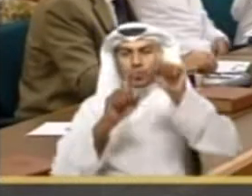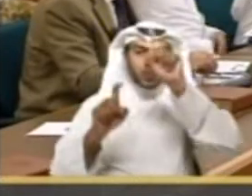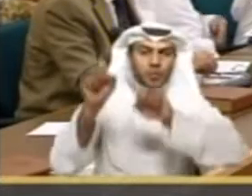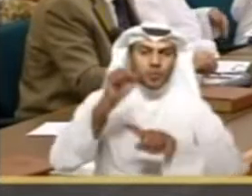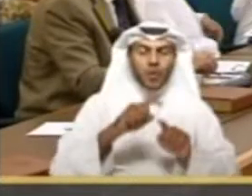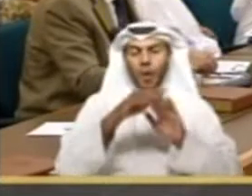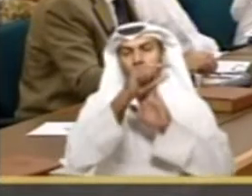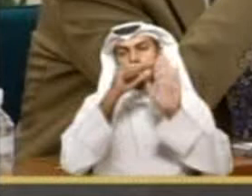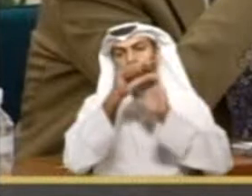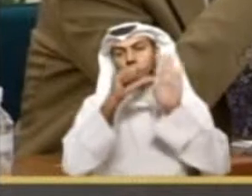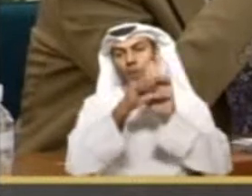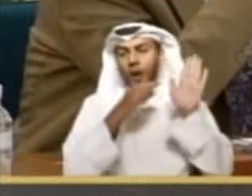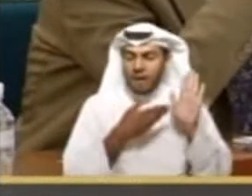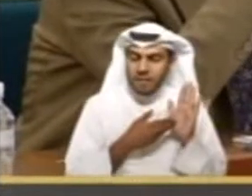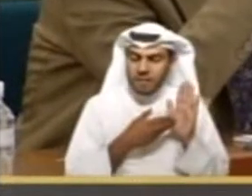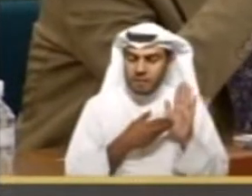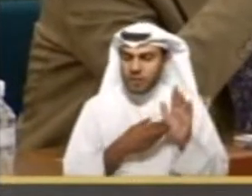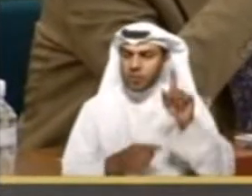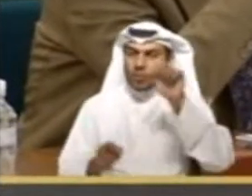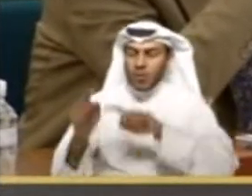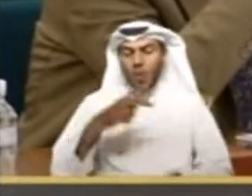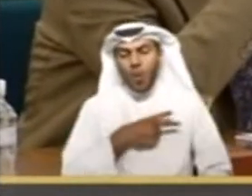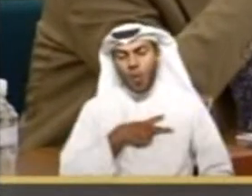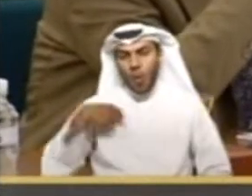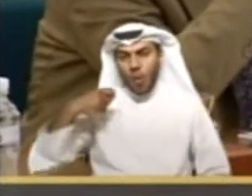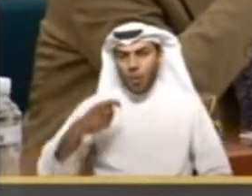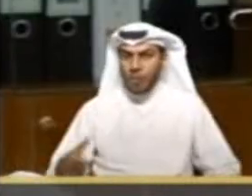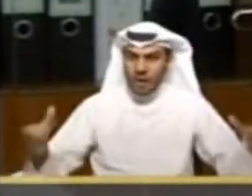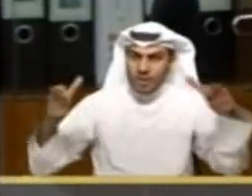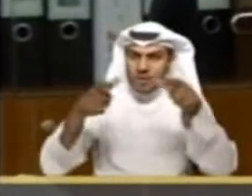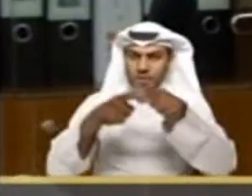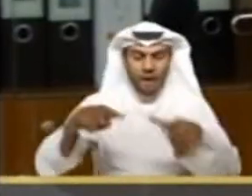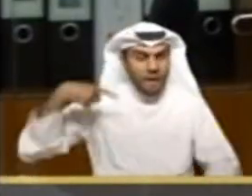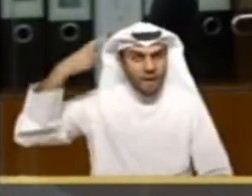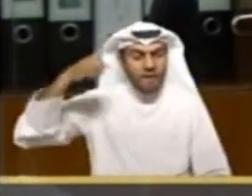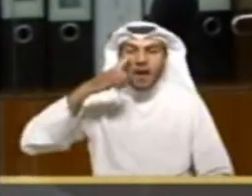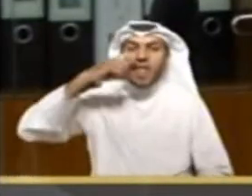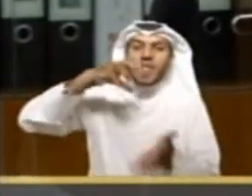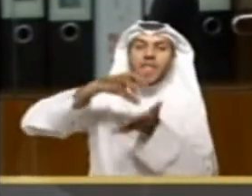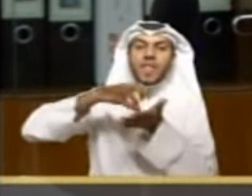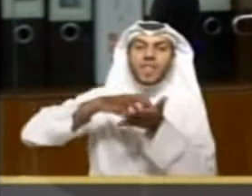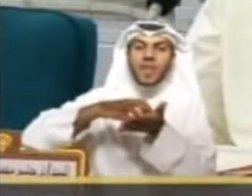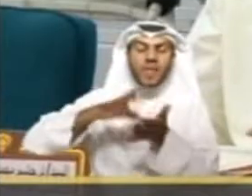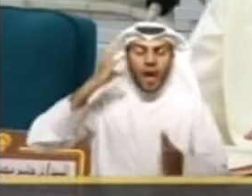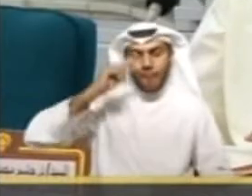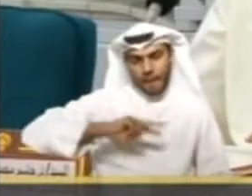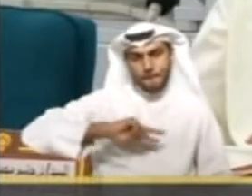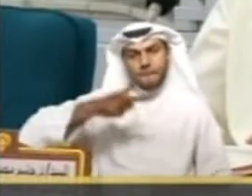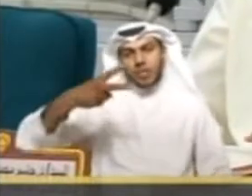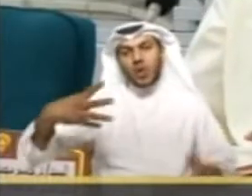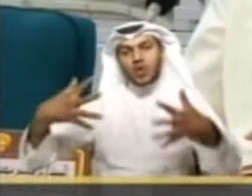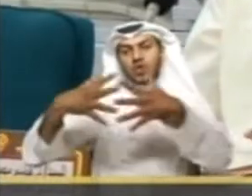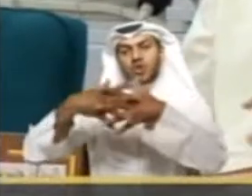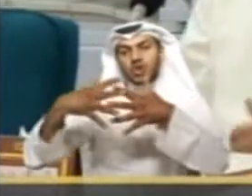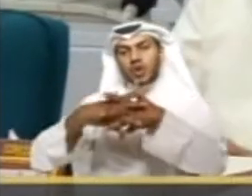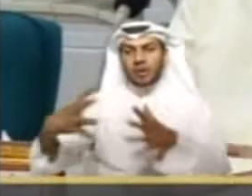المحالة إليها، فيما كان التوافق النيابي الحكومي حول خصخصة الأندية وتطوير الرياضة، بالإضافة إلى عقد اجتماع